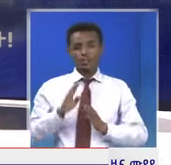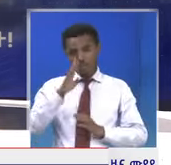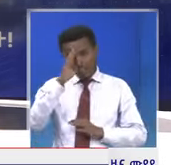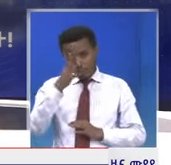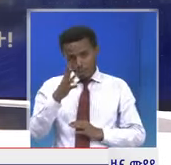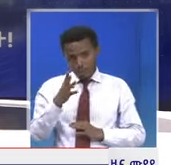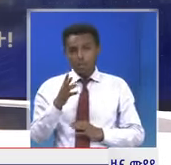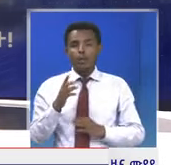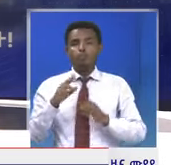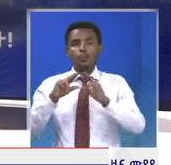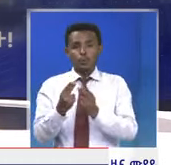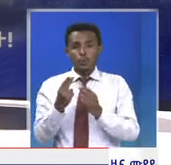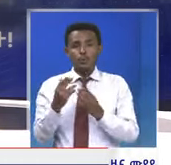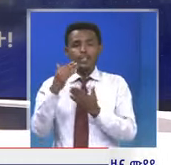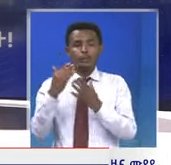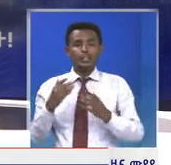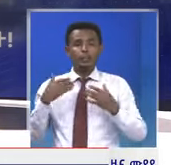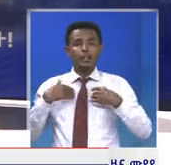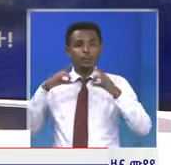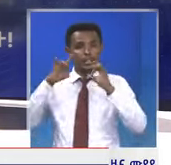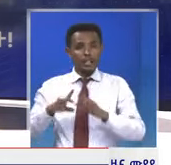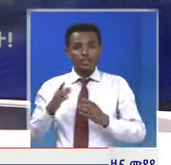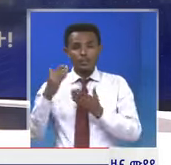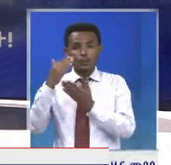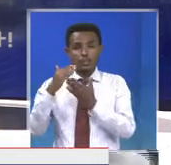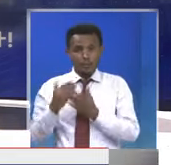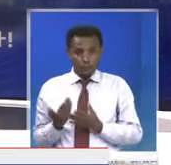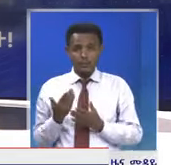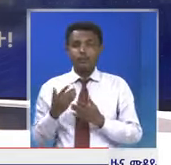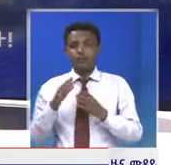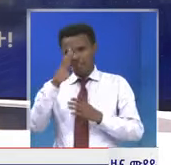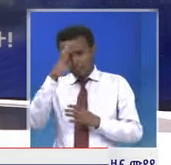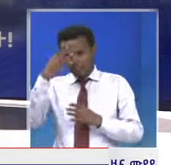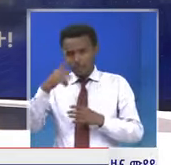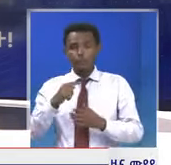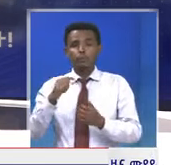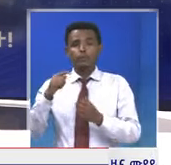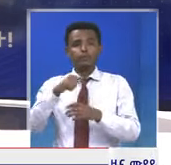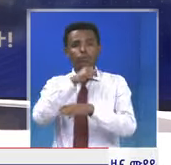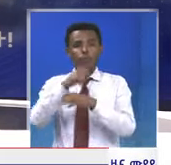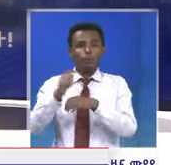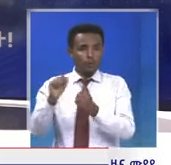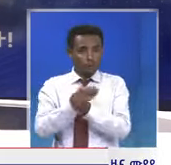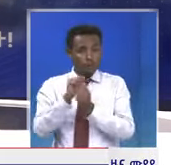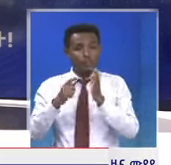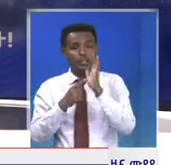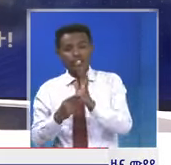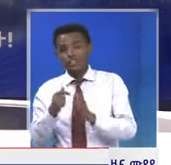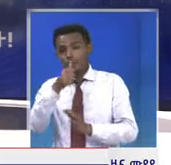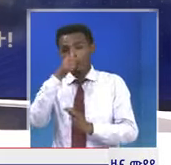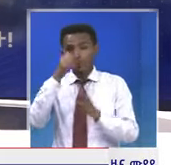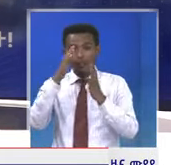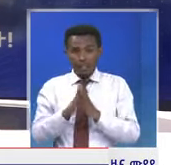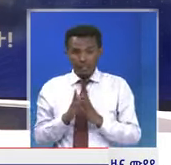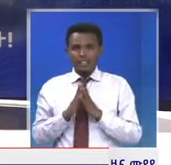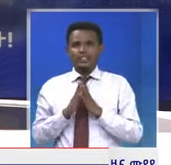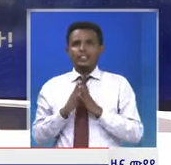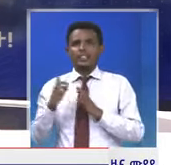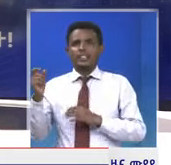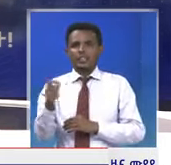ቡድኑ ለትምህርት ባለው ጥላቻ ትውልድ የሚቀረጽበትን ተቋም ማውደሙ ማሳያ ነው። ኢትዮጵያውያን ወራሪው ከዘራው ክፋት